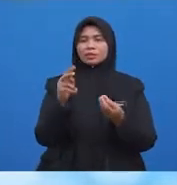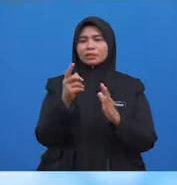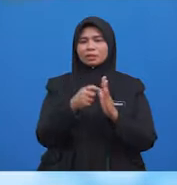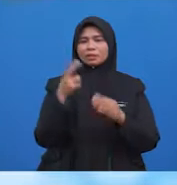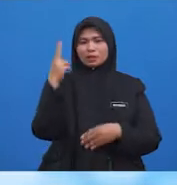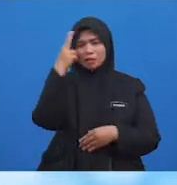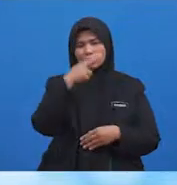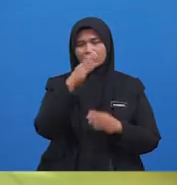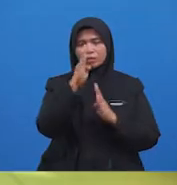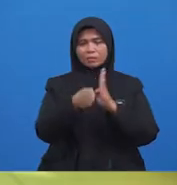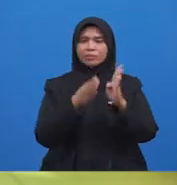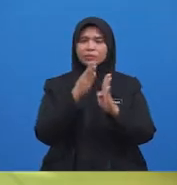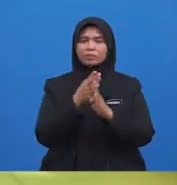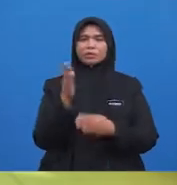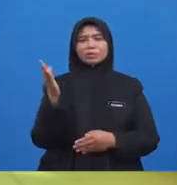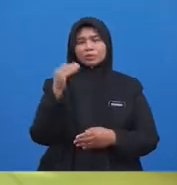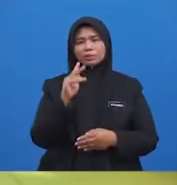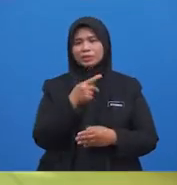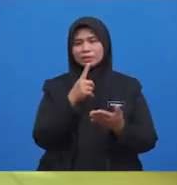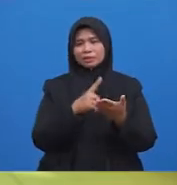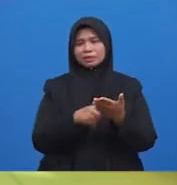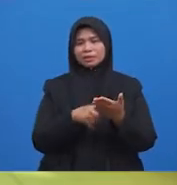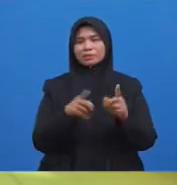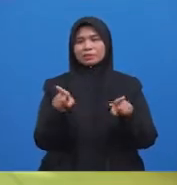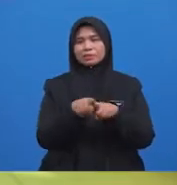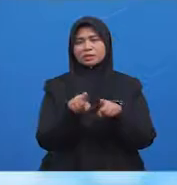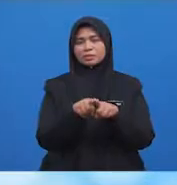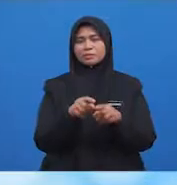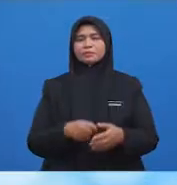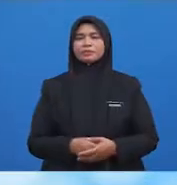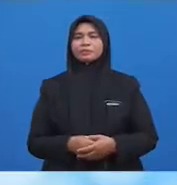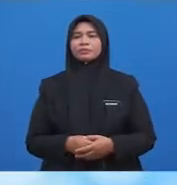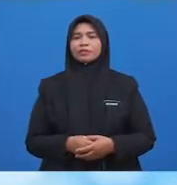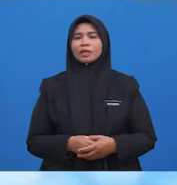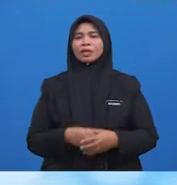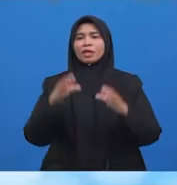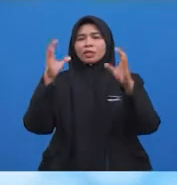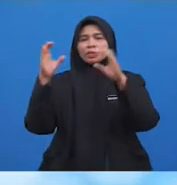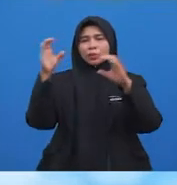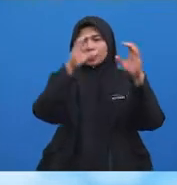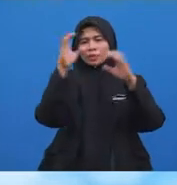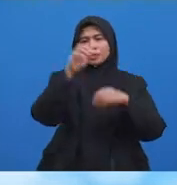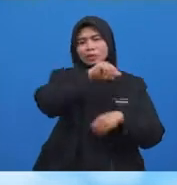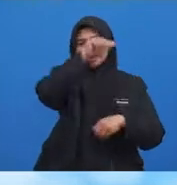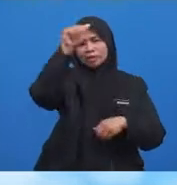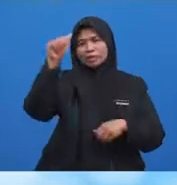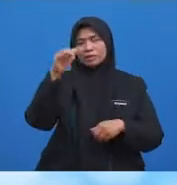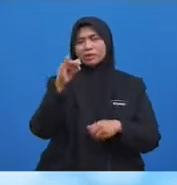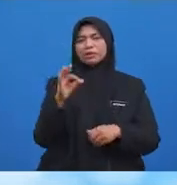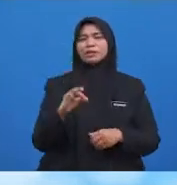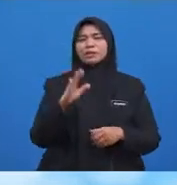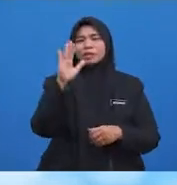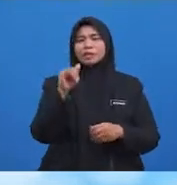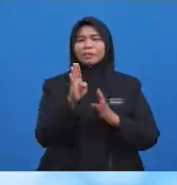terhadap bumi jump kita bincangkan bersama-sama cuaca agak selepas Iya nah